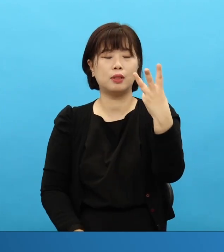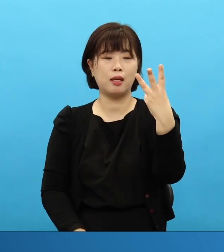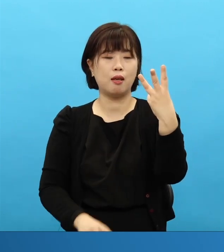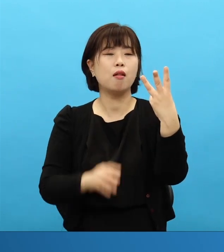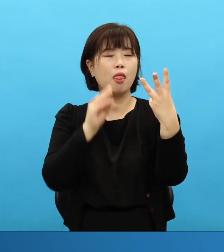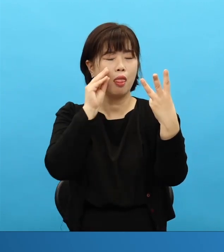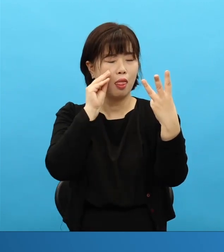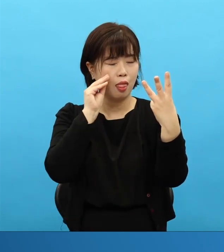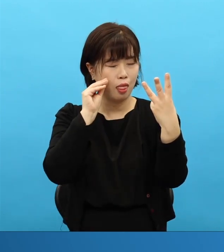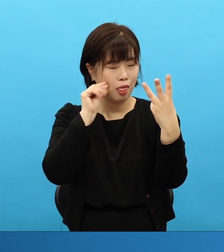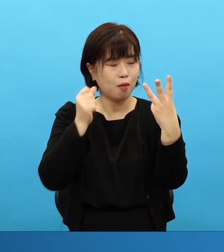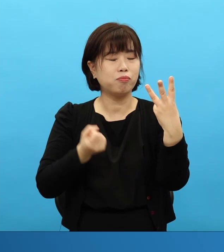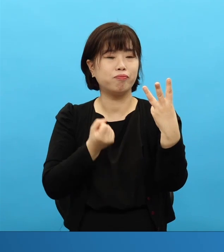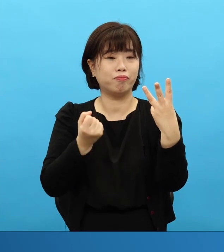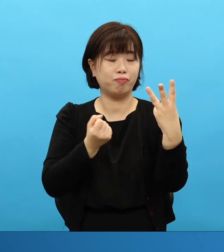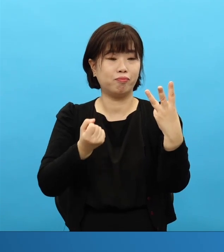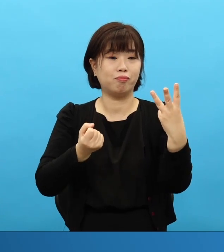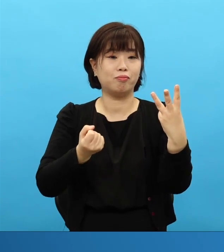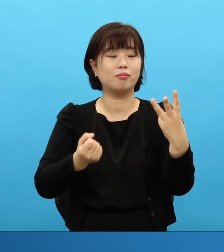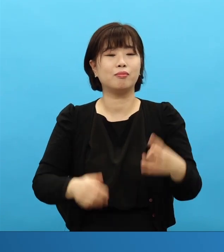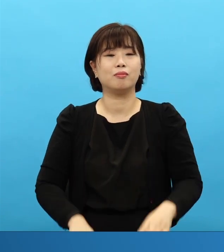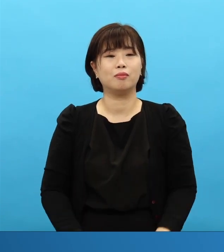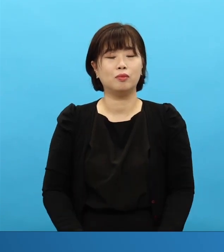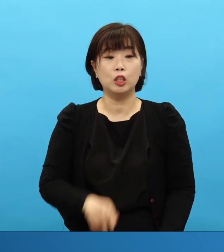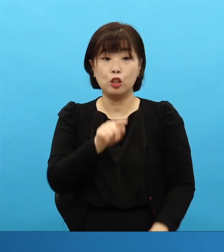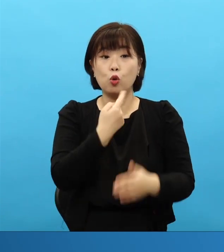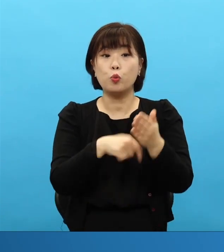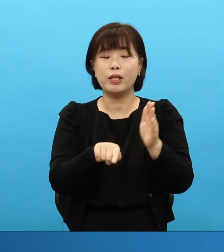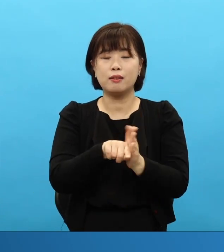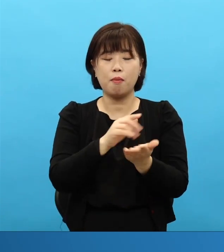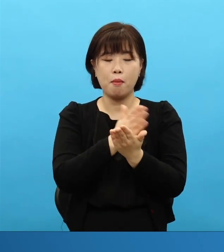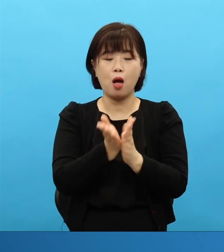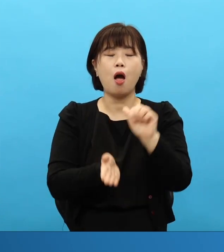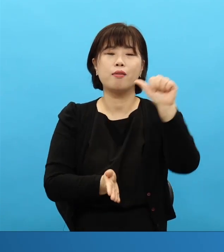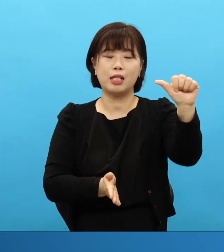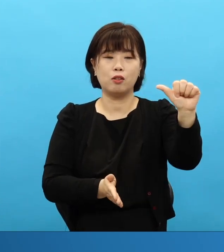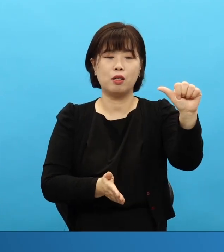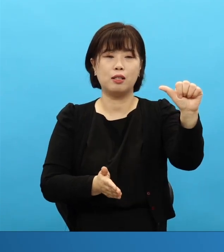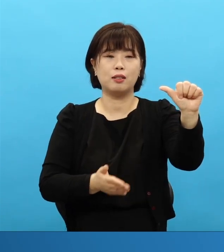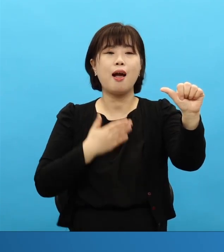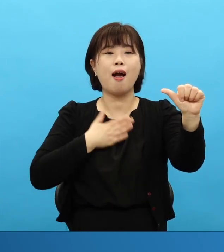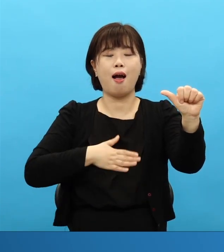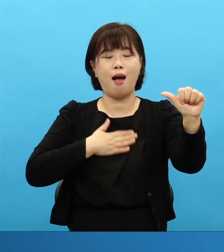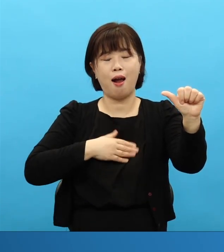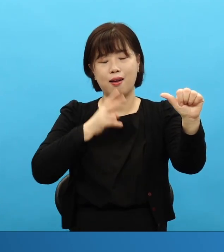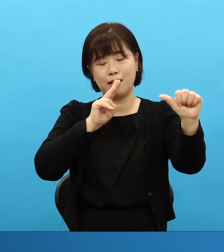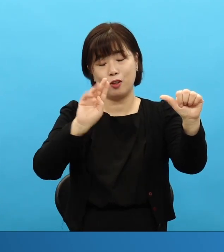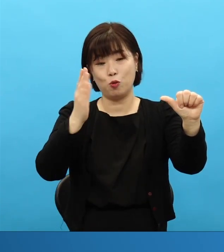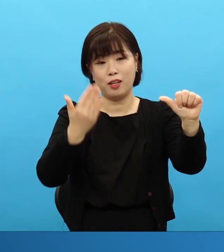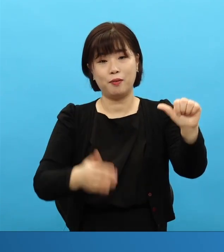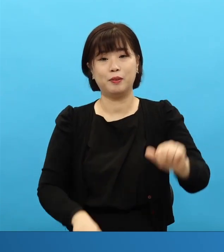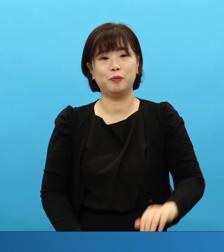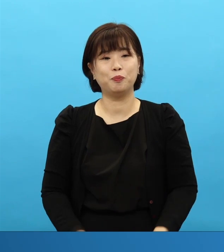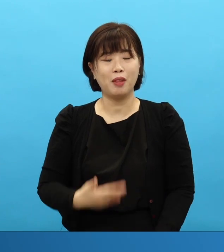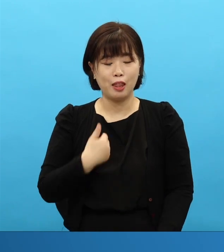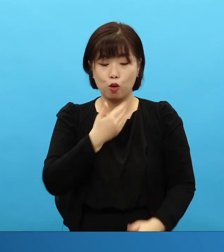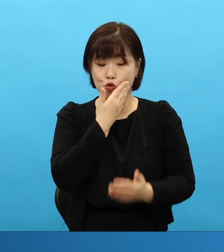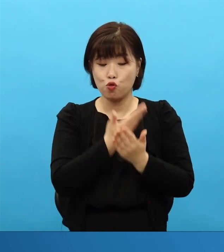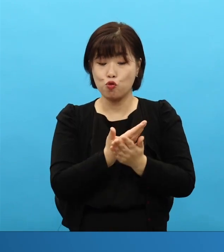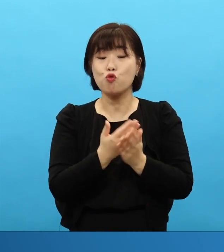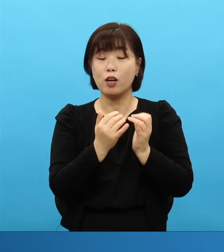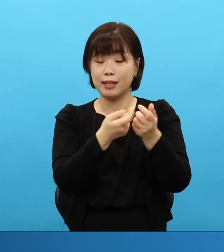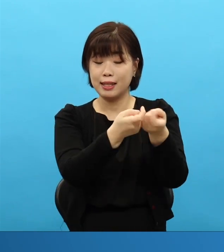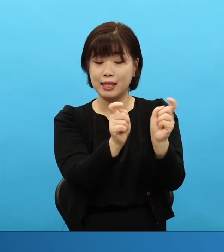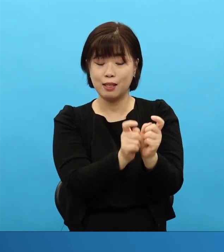5가지 알아야 됩니다. And to do this, you need to know 5 things. 오늘 우리 기중한 일꾼들 몇 팀 이렇게 2팀 면담을 했어요. And I met